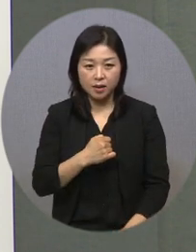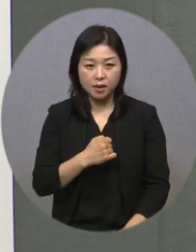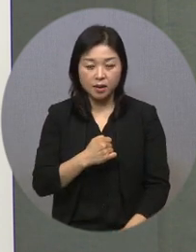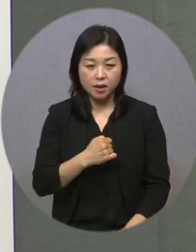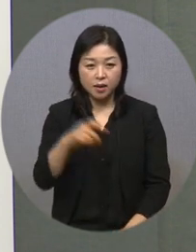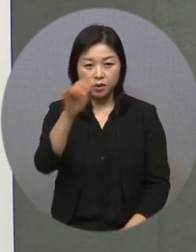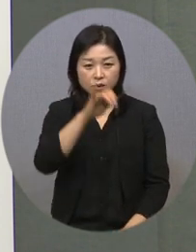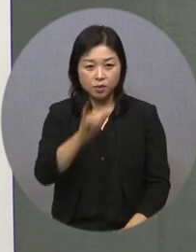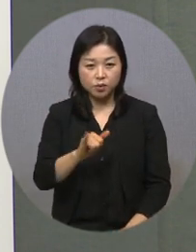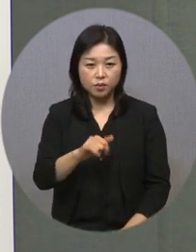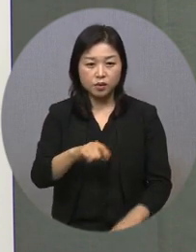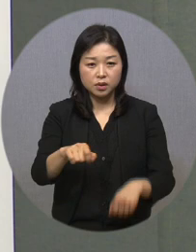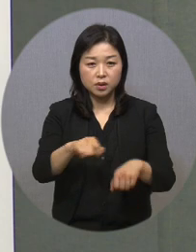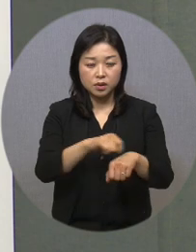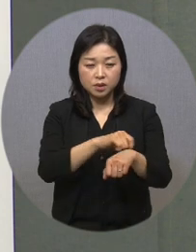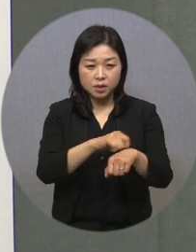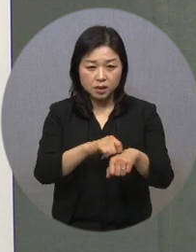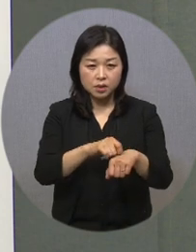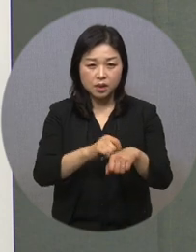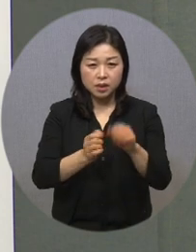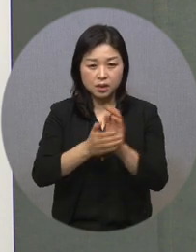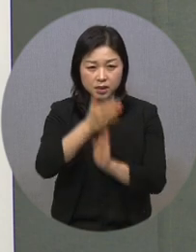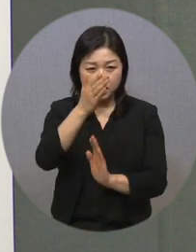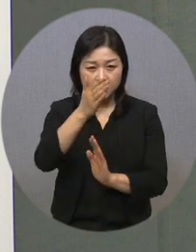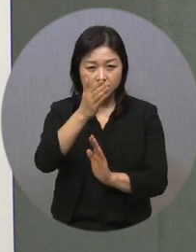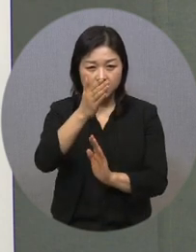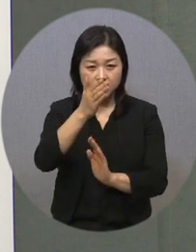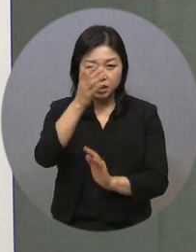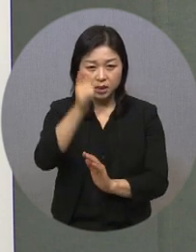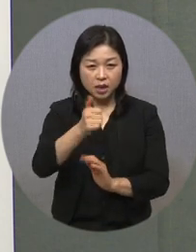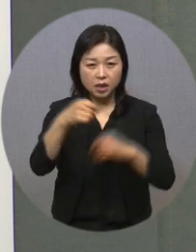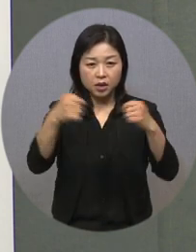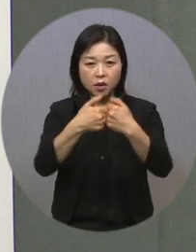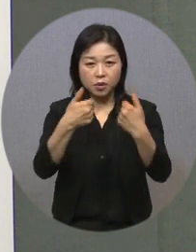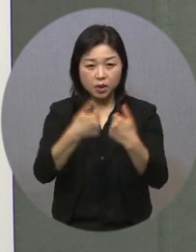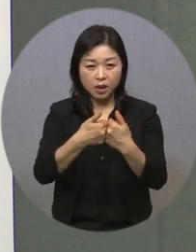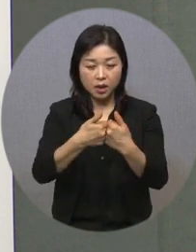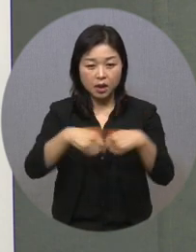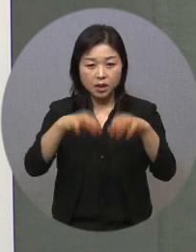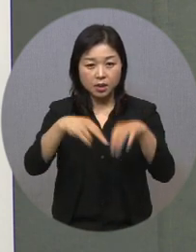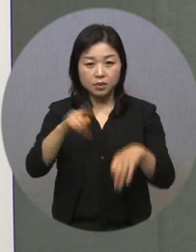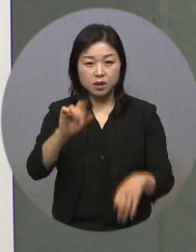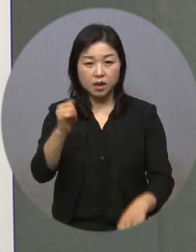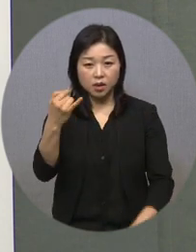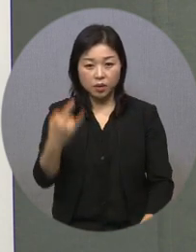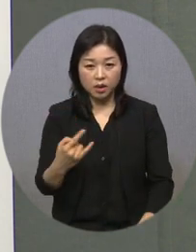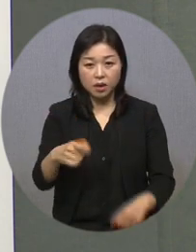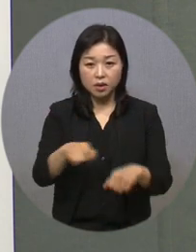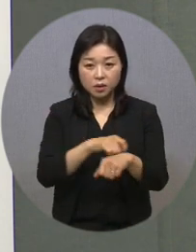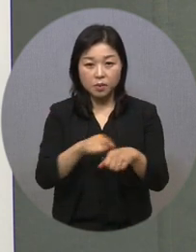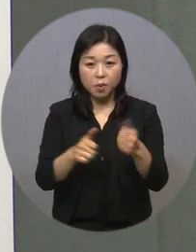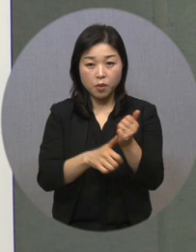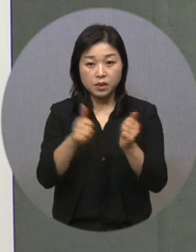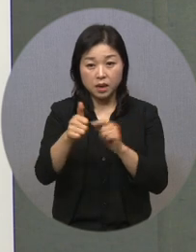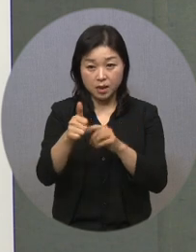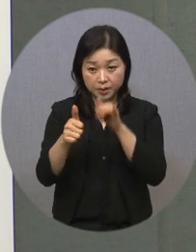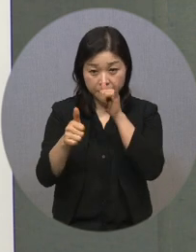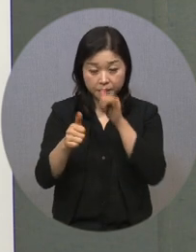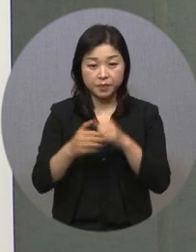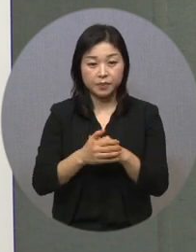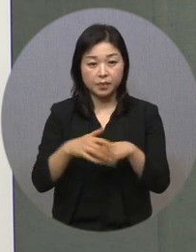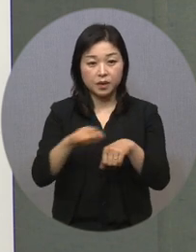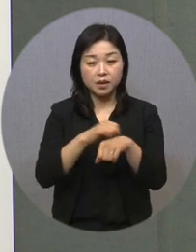특례시 시장협의회 김상회 특별보좌관이 계십니다. 오늘 모셨습니다. 특례시에